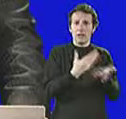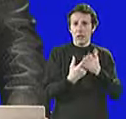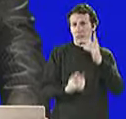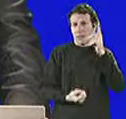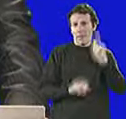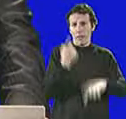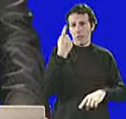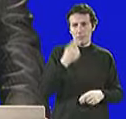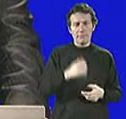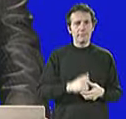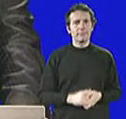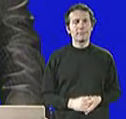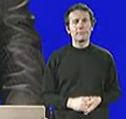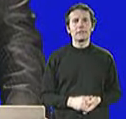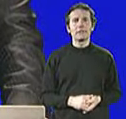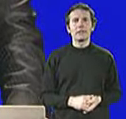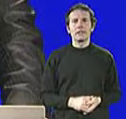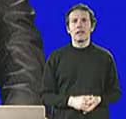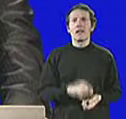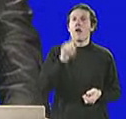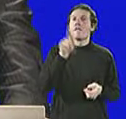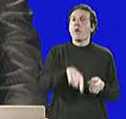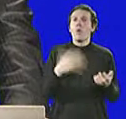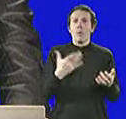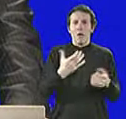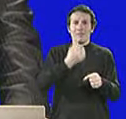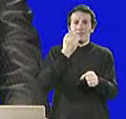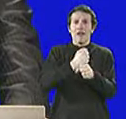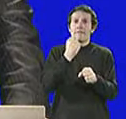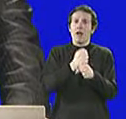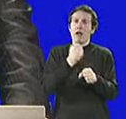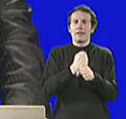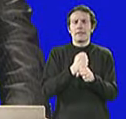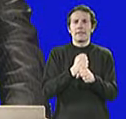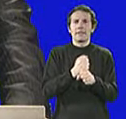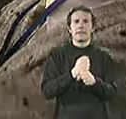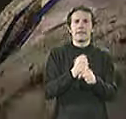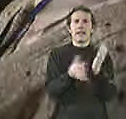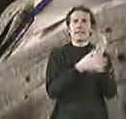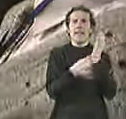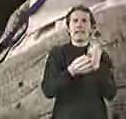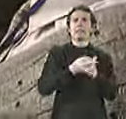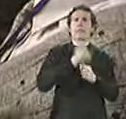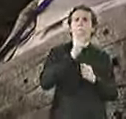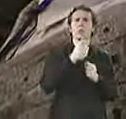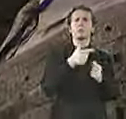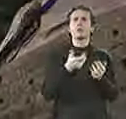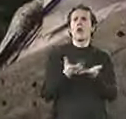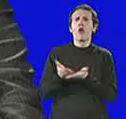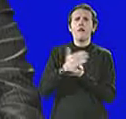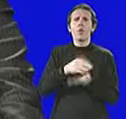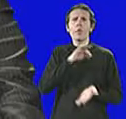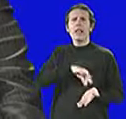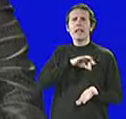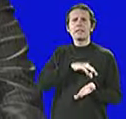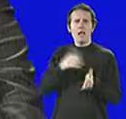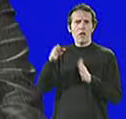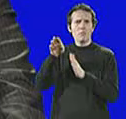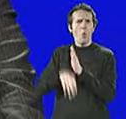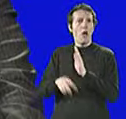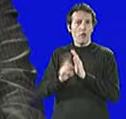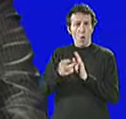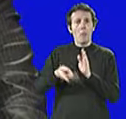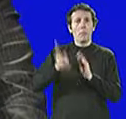morale. Il faut que le travail ne soit pas plus taxé que les revenus financiers. C'est une question de